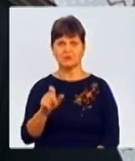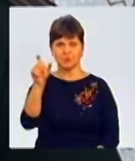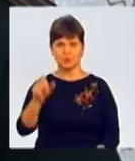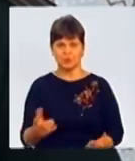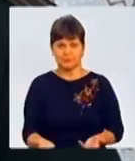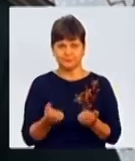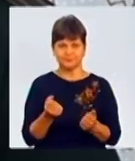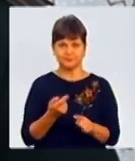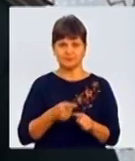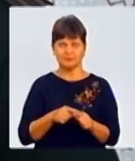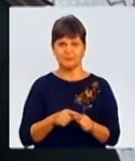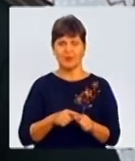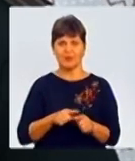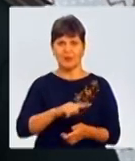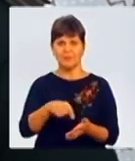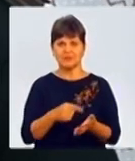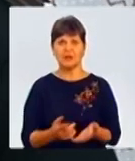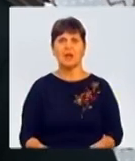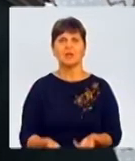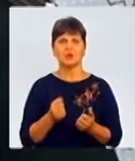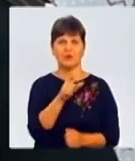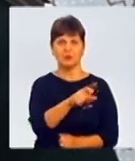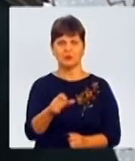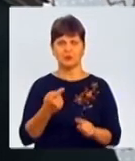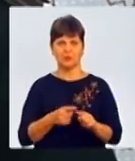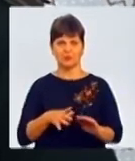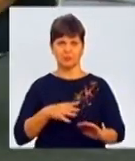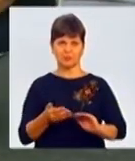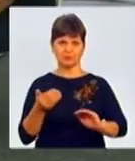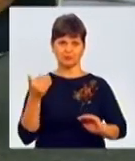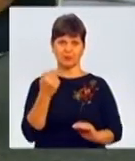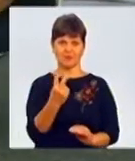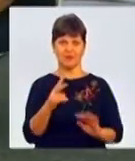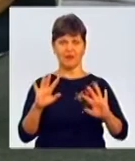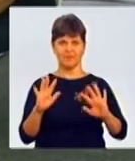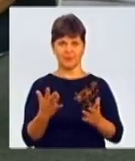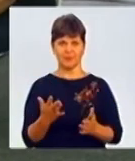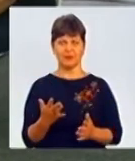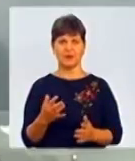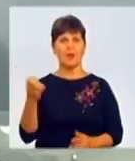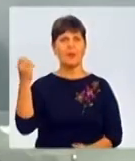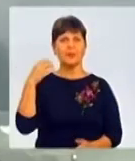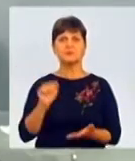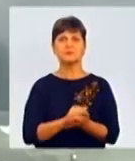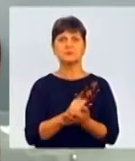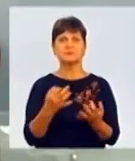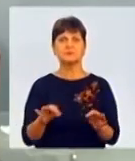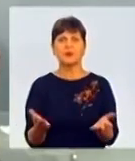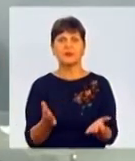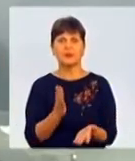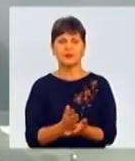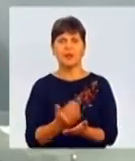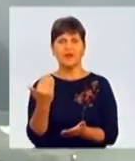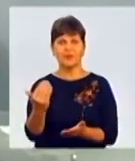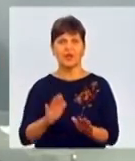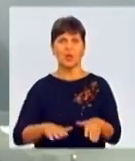пляжах міських, рятували людей. Це попередні роки було кілька таких випадків. Які саме пляжі сертифіковано? Які ви б